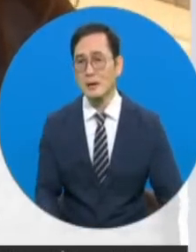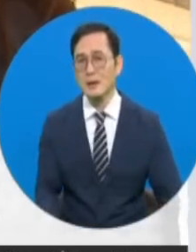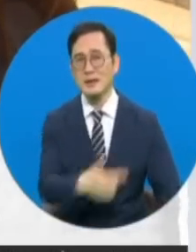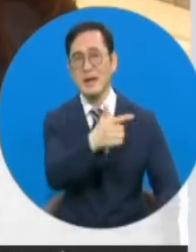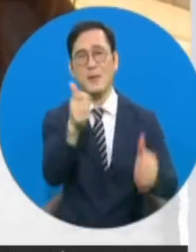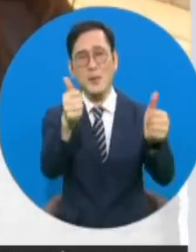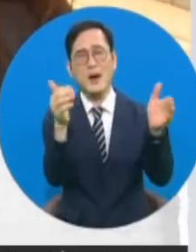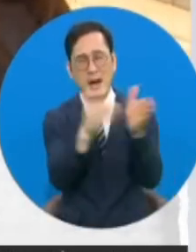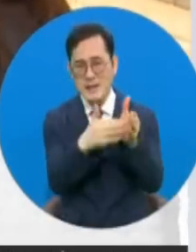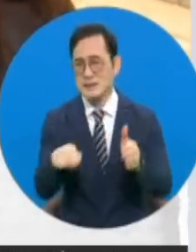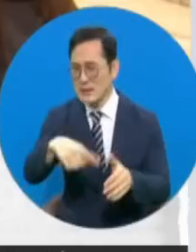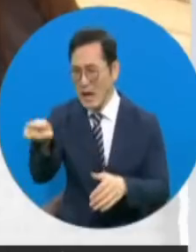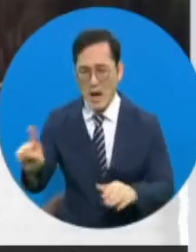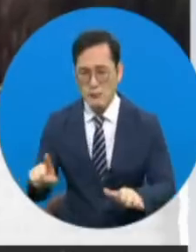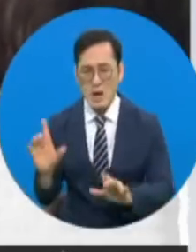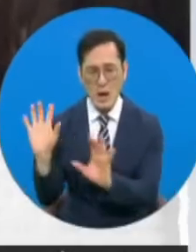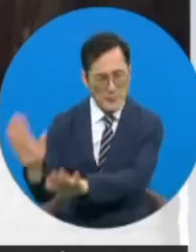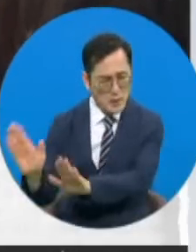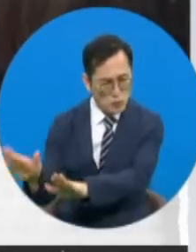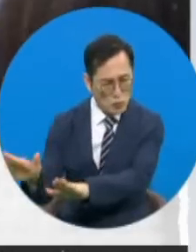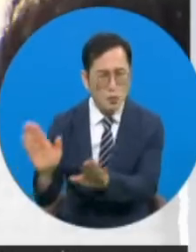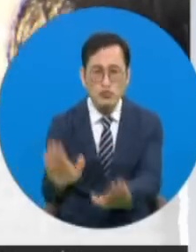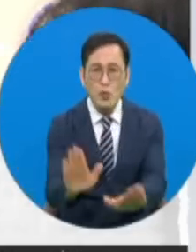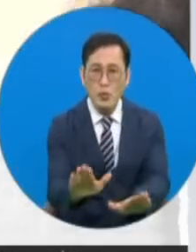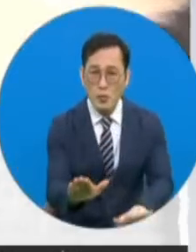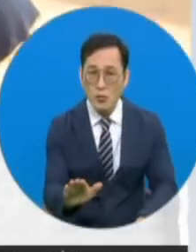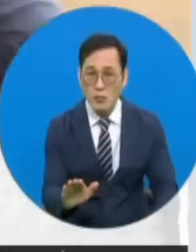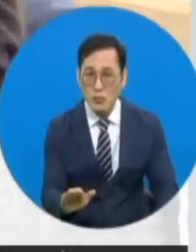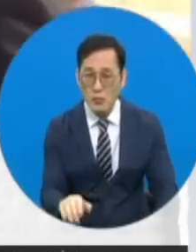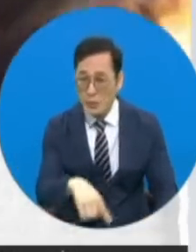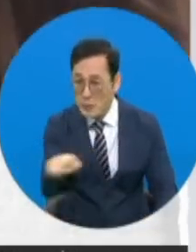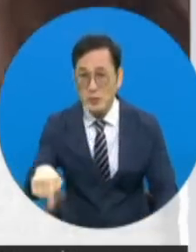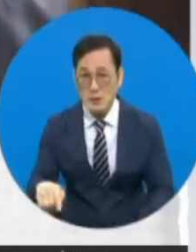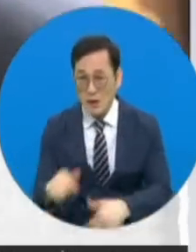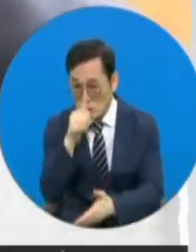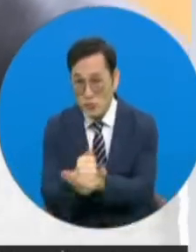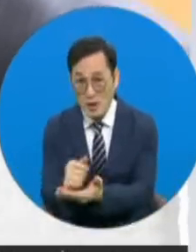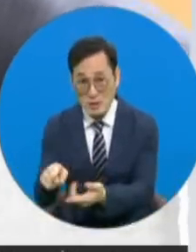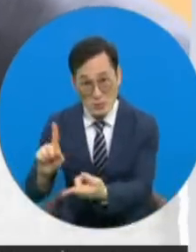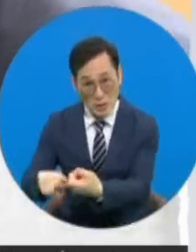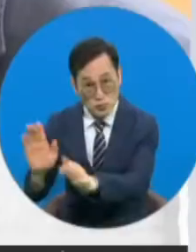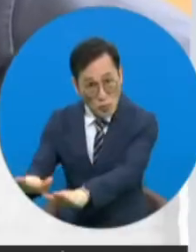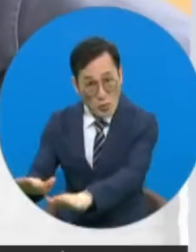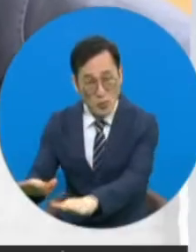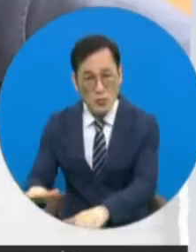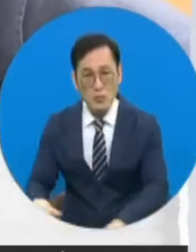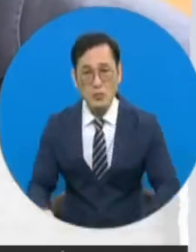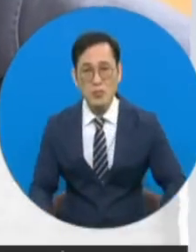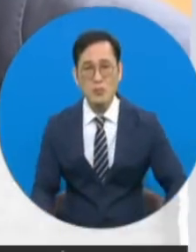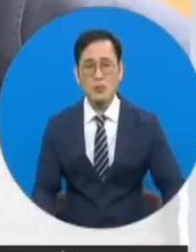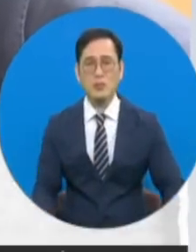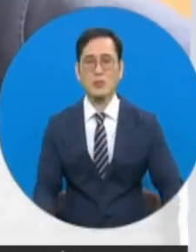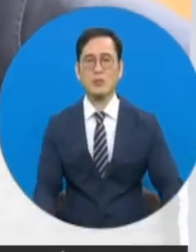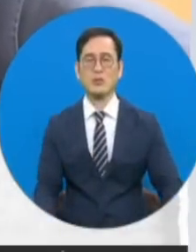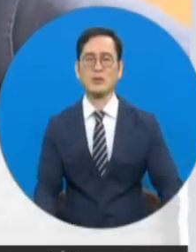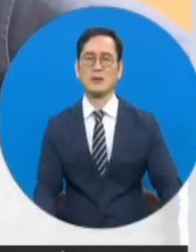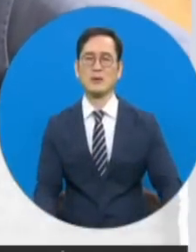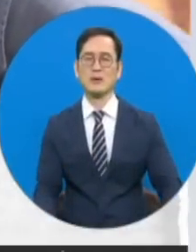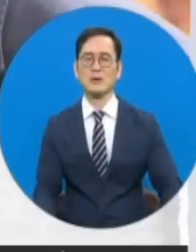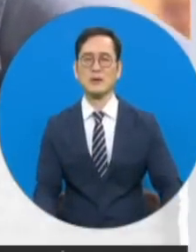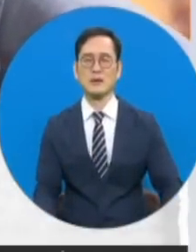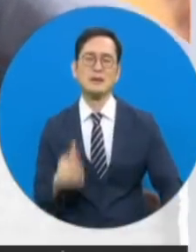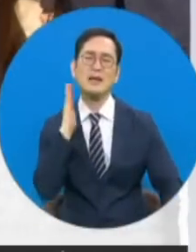아무런 일도 하지 않을 거면 행정부가 해야 되는 감사를 비롯한 대통령의 면직 처분 등 그런 권한이 있을 이유가 없는 것이겠죠